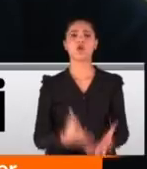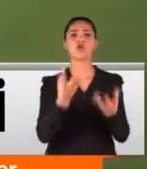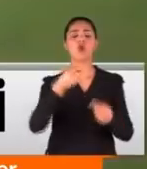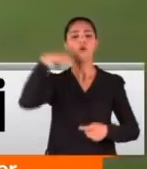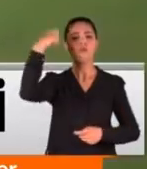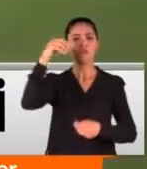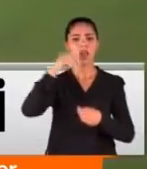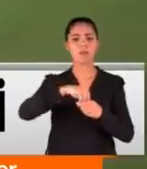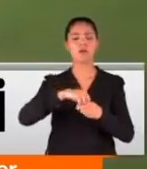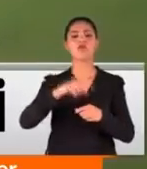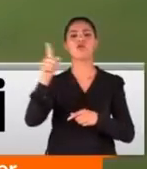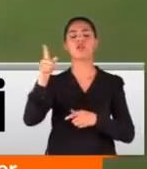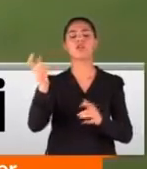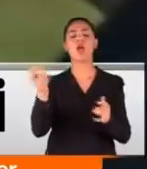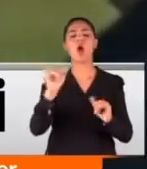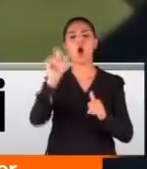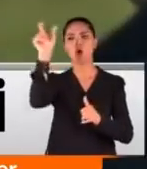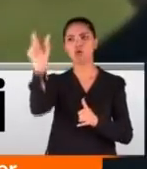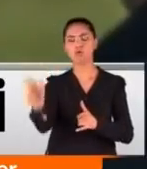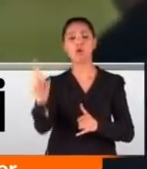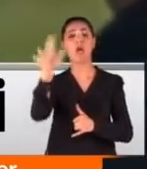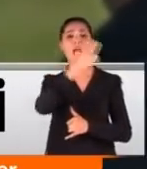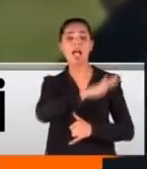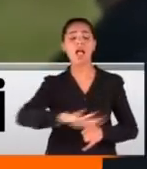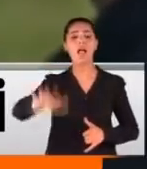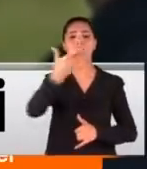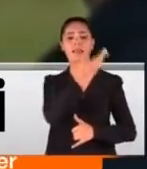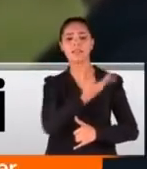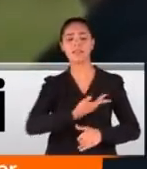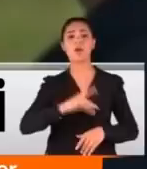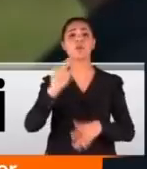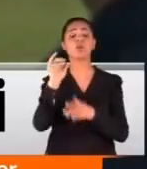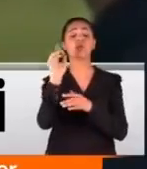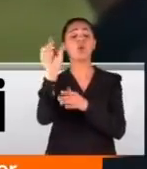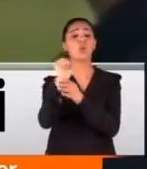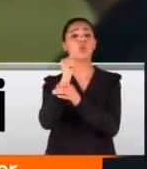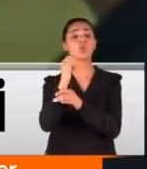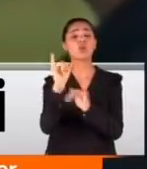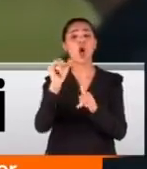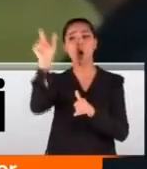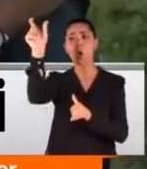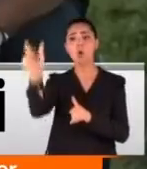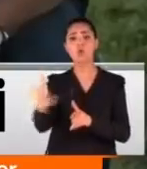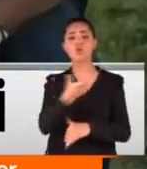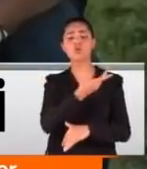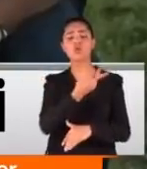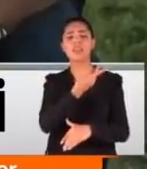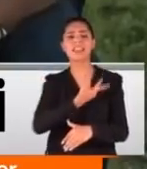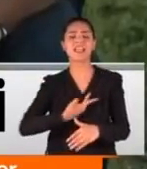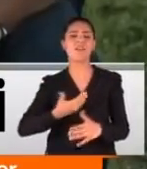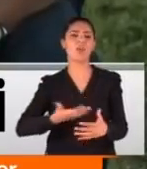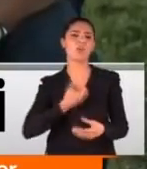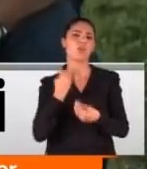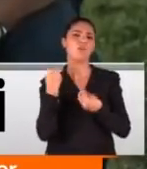ve filmde rol aldı, gönüllere taht kurdu. Usta oyuncu Mesut Akus da sevenlerini üzdü. Nasıl yapar,